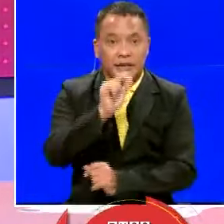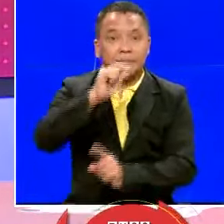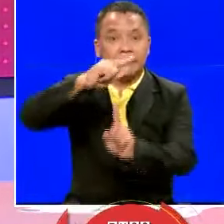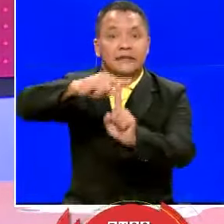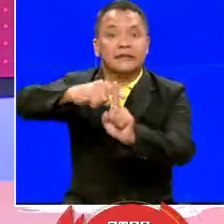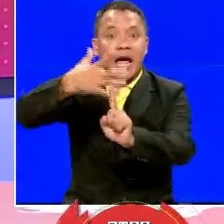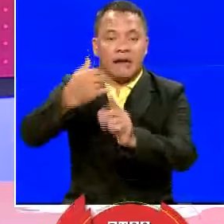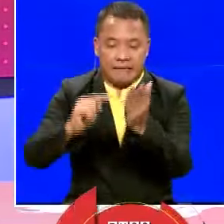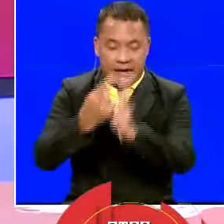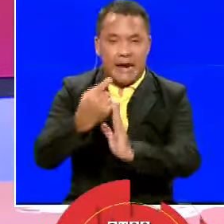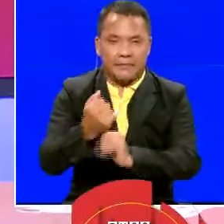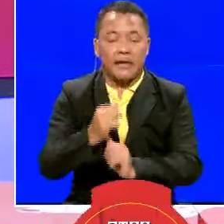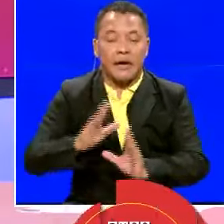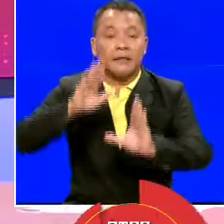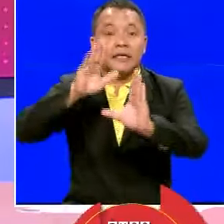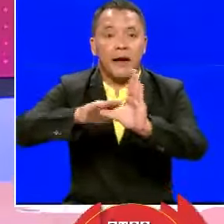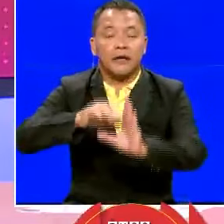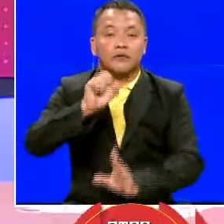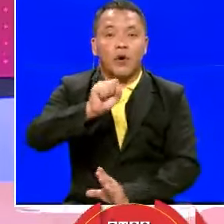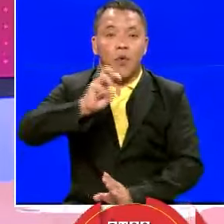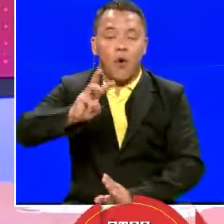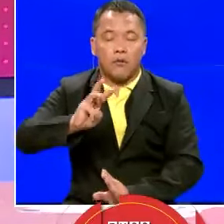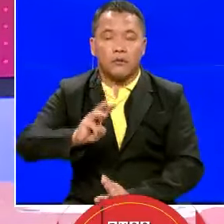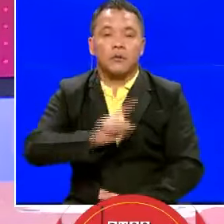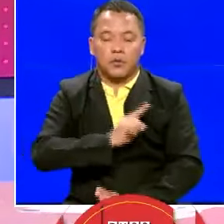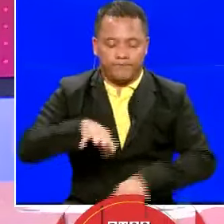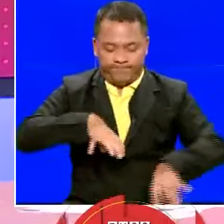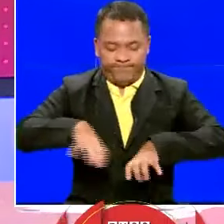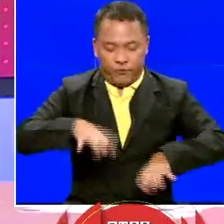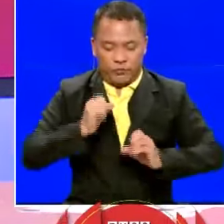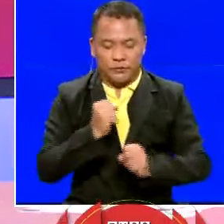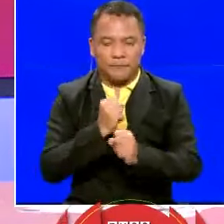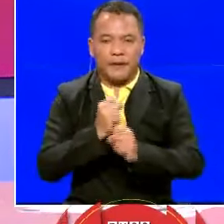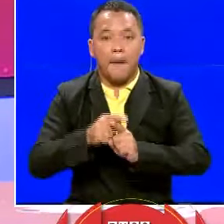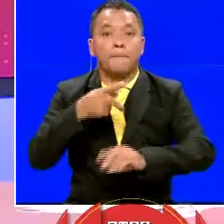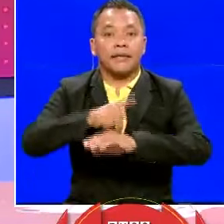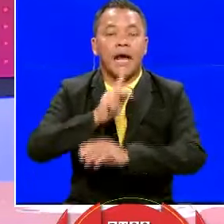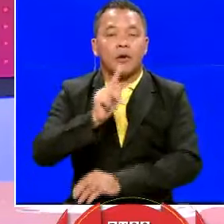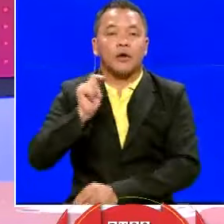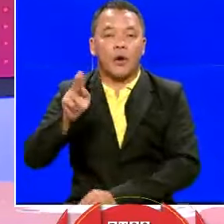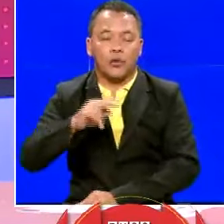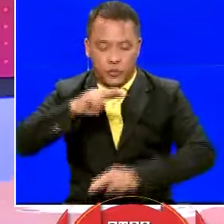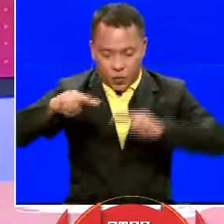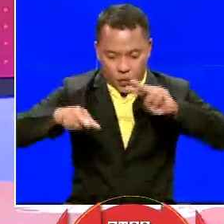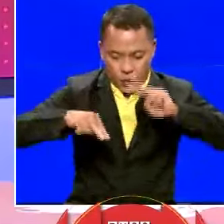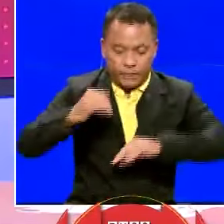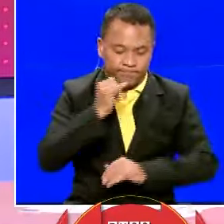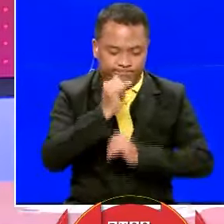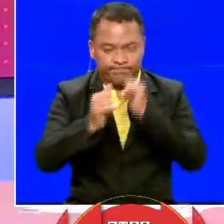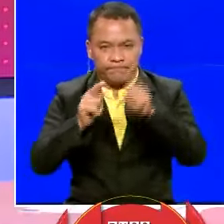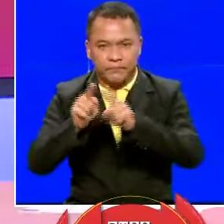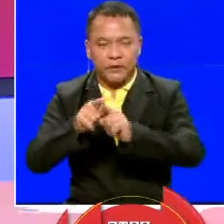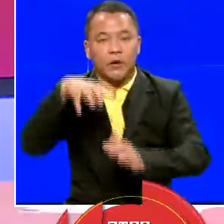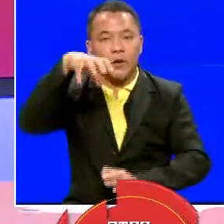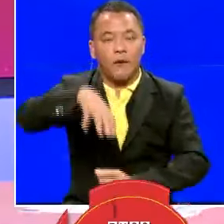ภาคมวันแรกที่มีการรับสมัครสวเจ้าหน้าที่ก็เตรียมมาเต็มที่เลยนะครับส่วนประธานกกต.ก็ไปตรวจความพร้อมครับที่ส